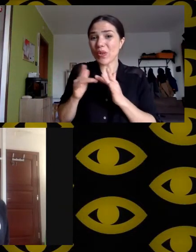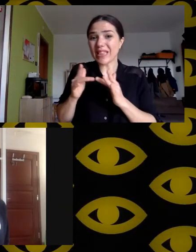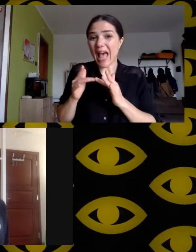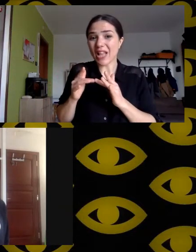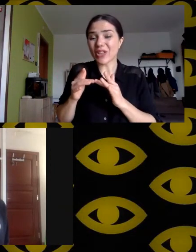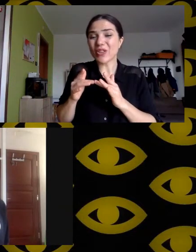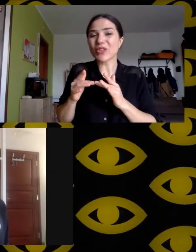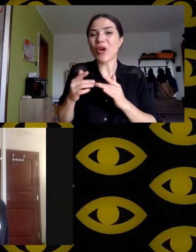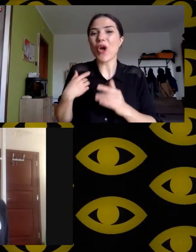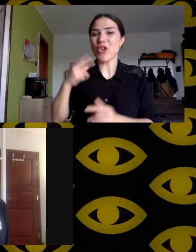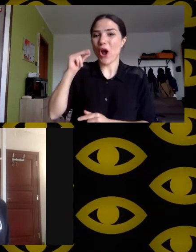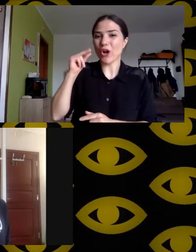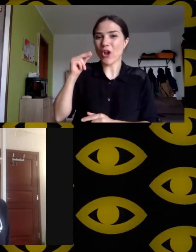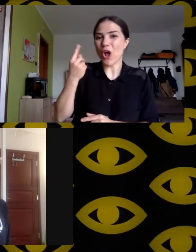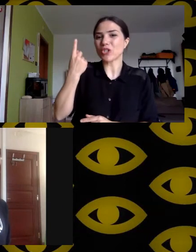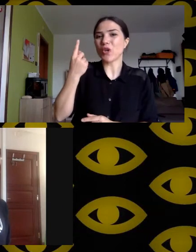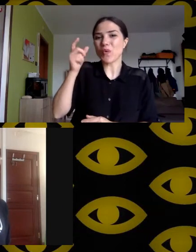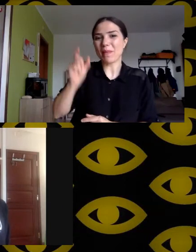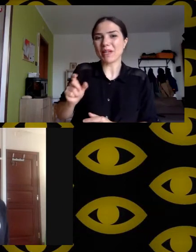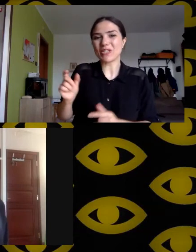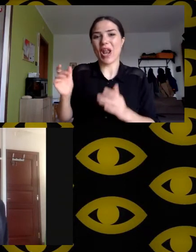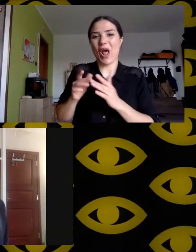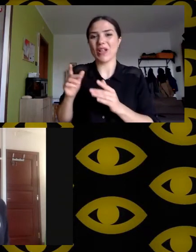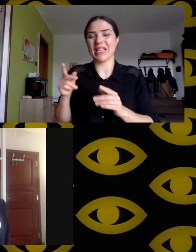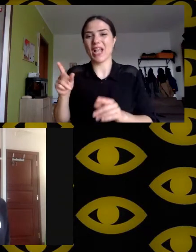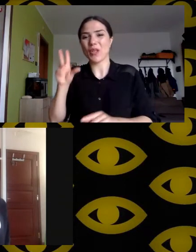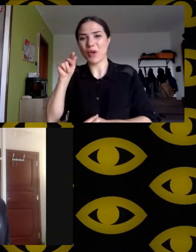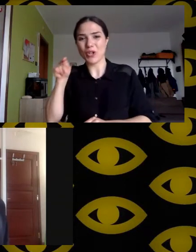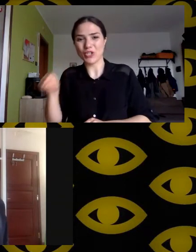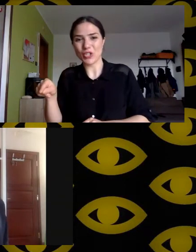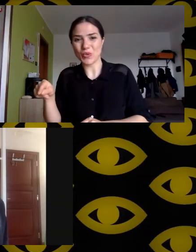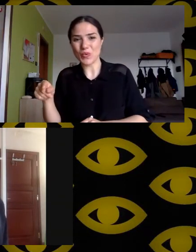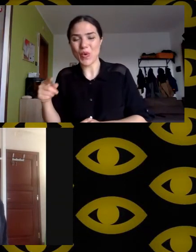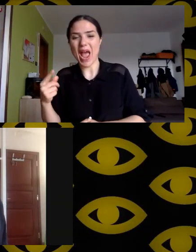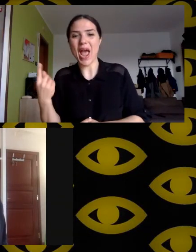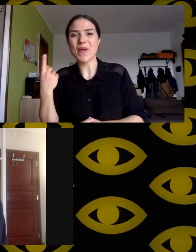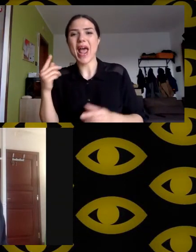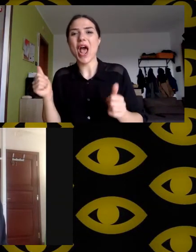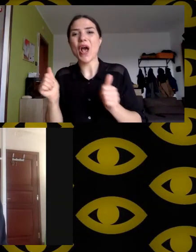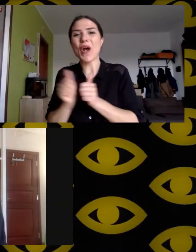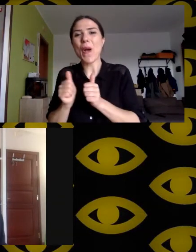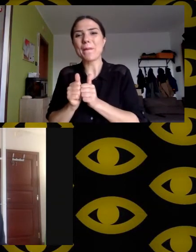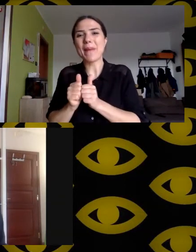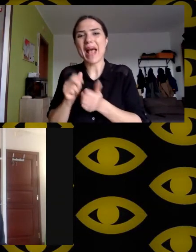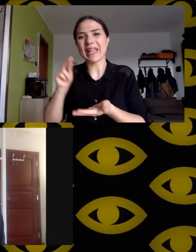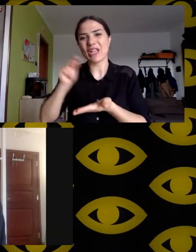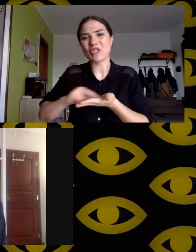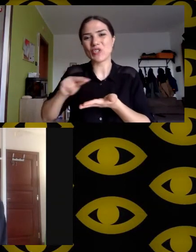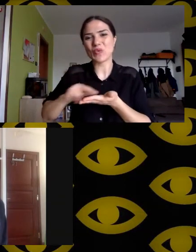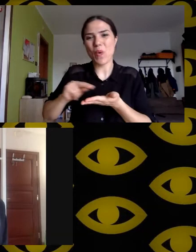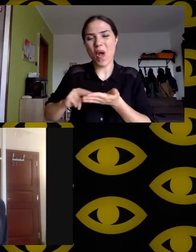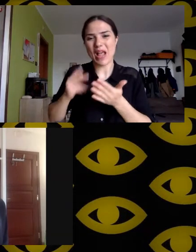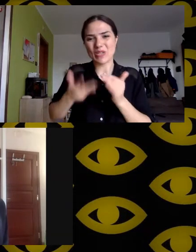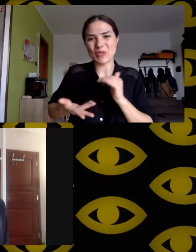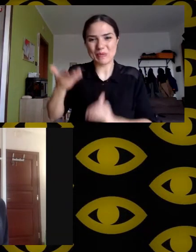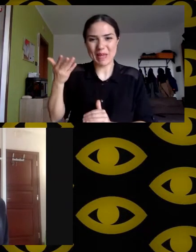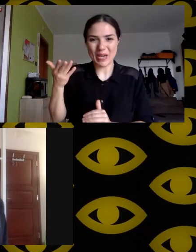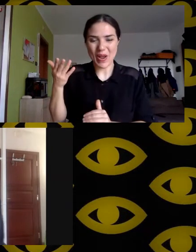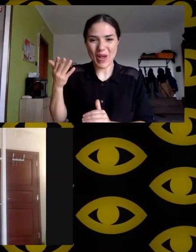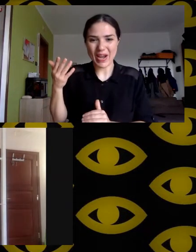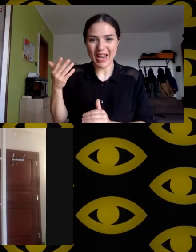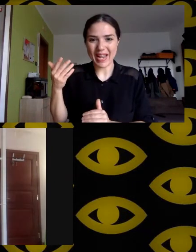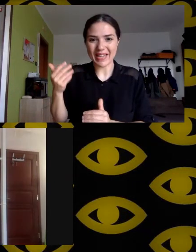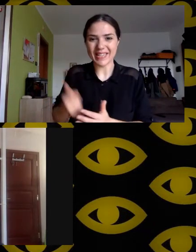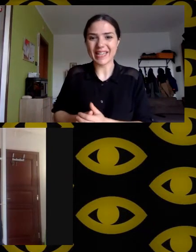io. Sì, a Cinecittà. Esatto. No, vabbè, ma gli devi dare un bacio infinito, perché poi non l'ho più sentita. L'ho